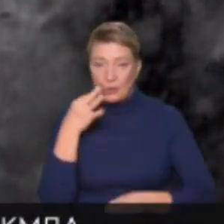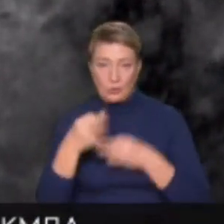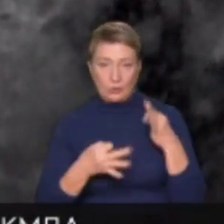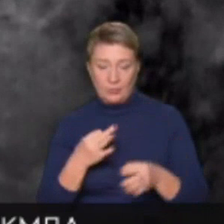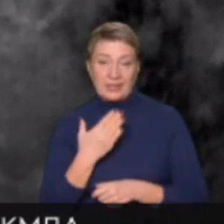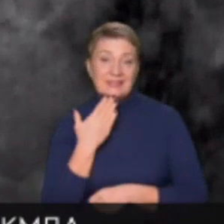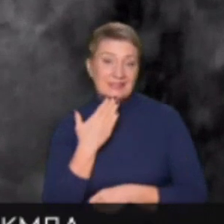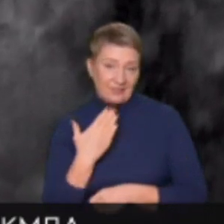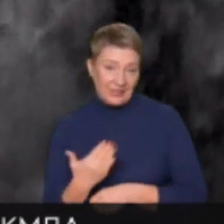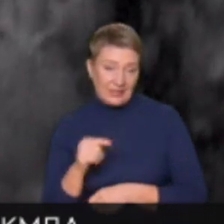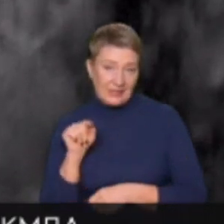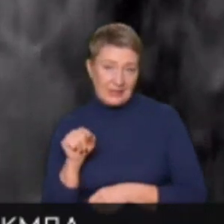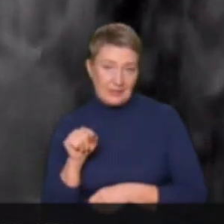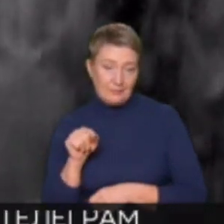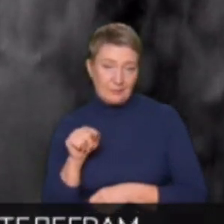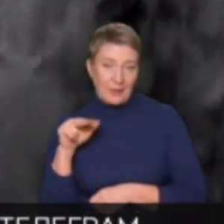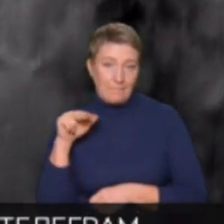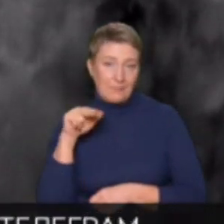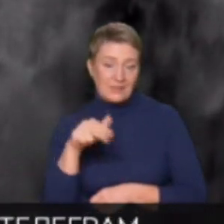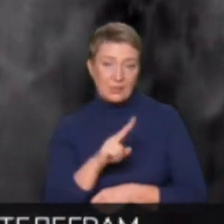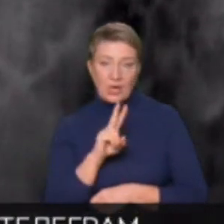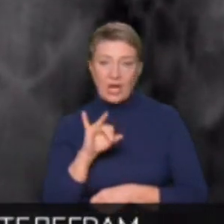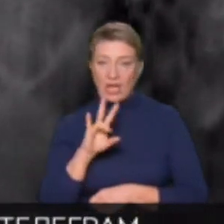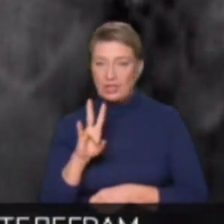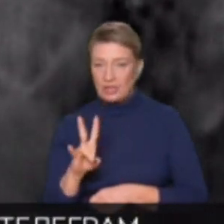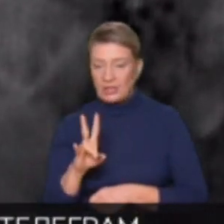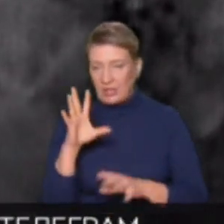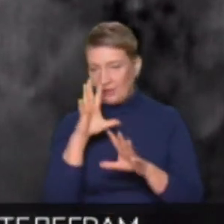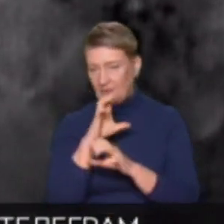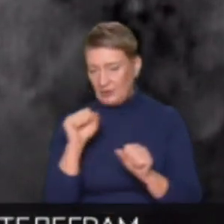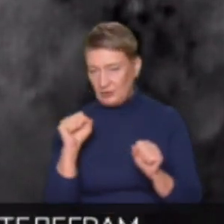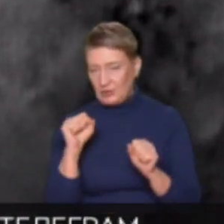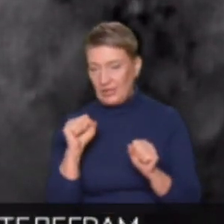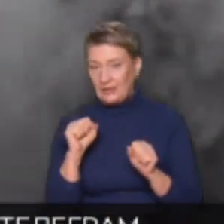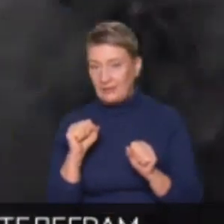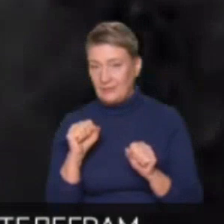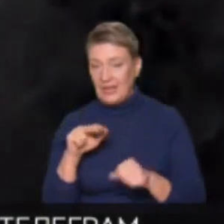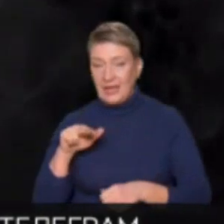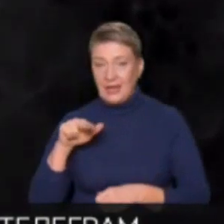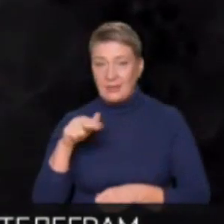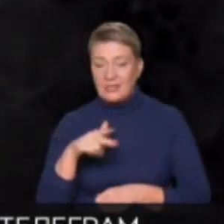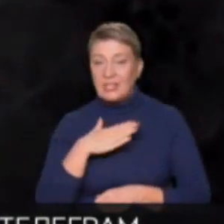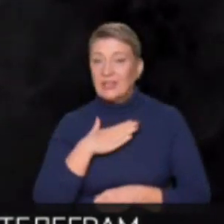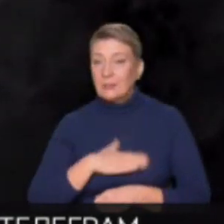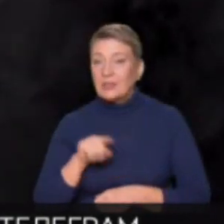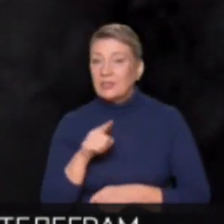завдяки безпілотникам «Кажан». Це така наша нічна пташка. Але найприємніше, відзначають